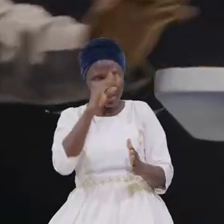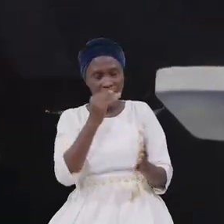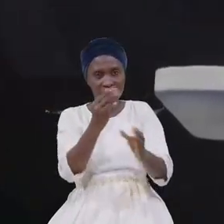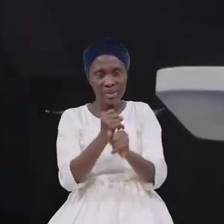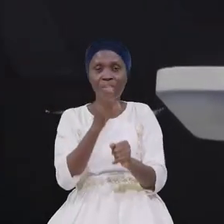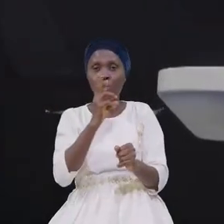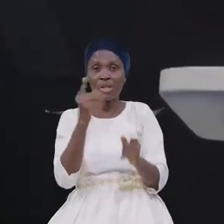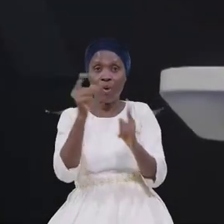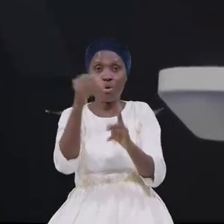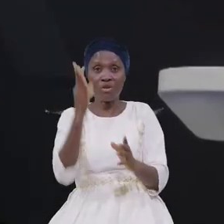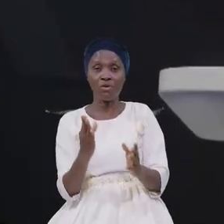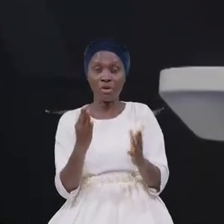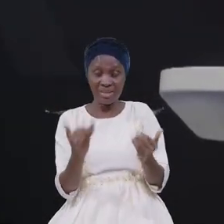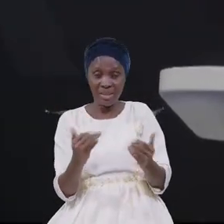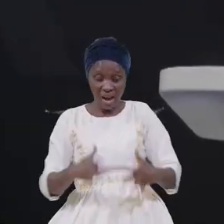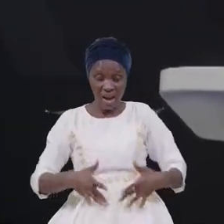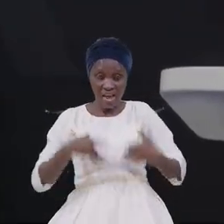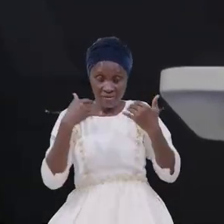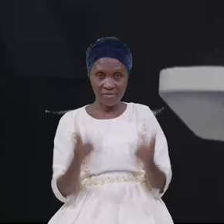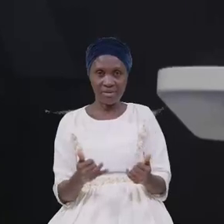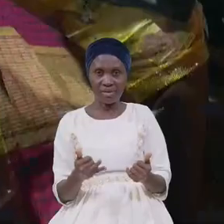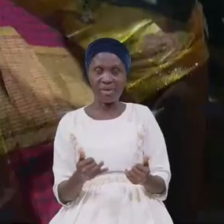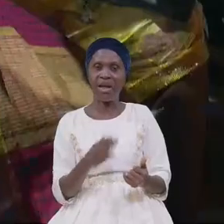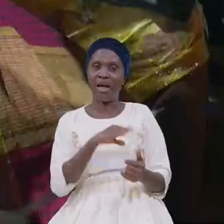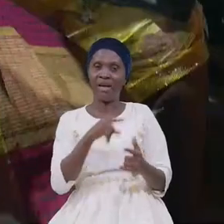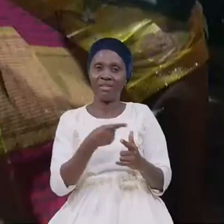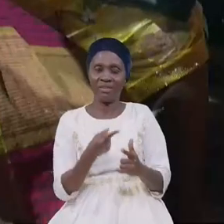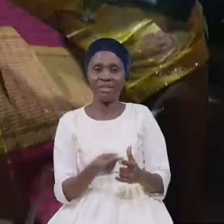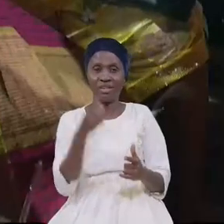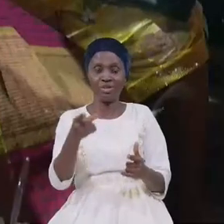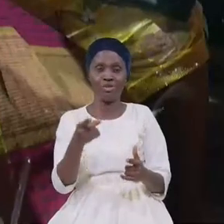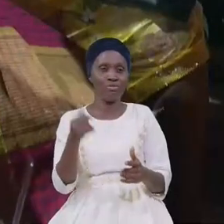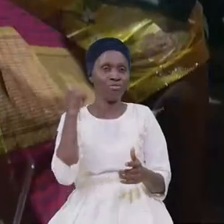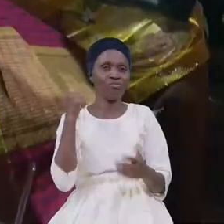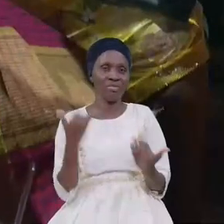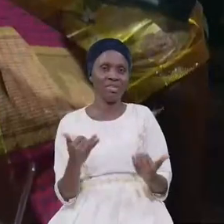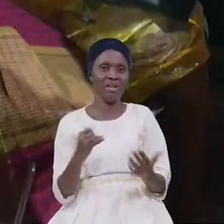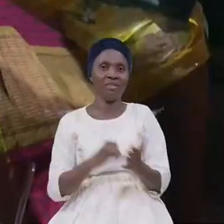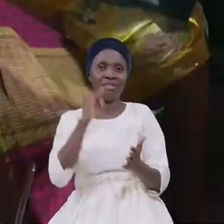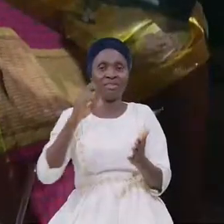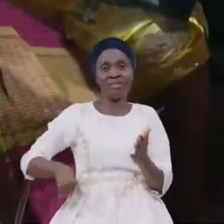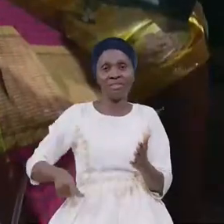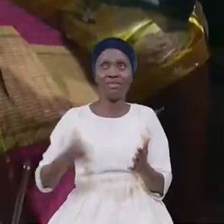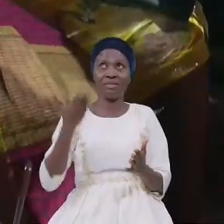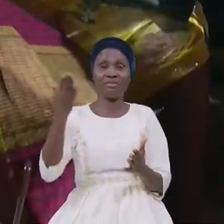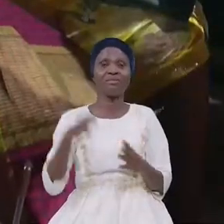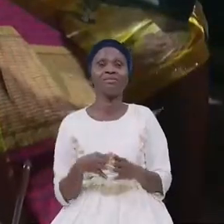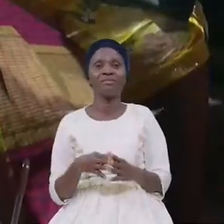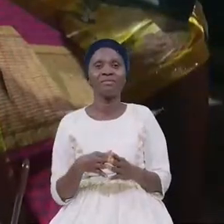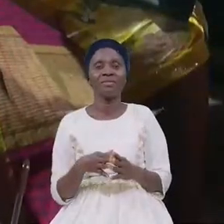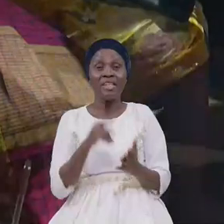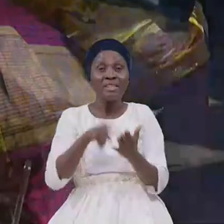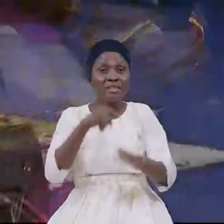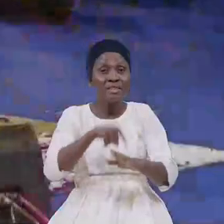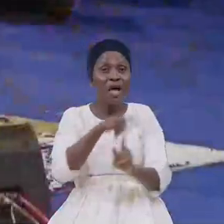Tu as tardé. Maintenant, après la mort, tu dis que donne-moi pour rafraîchir ma langue. Non. Mais en ce temps-ci,